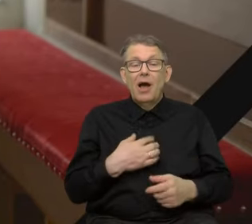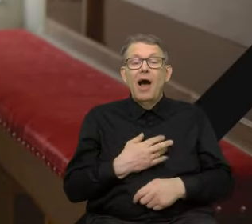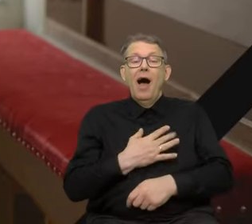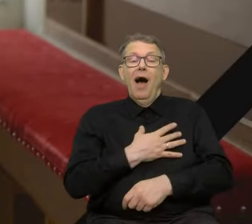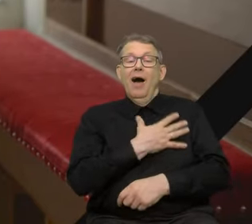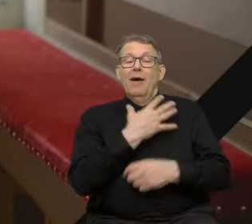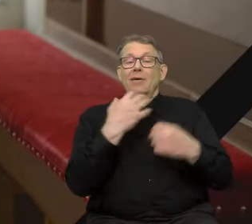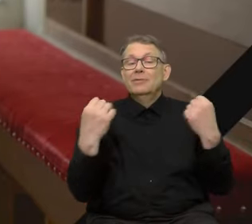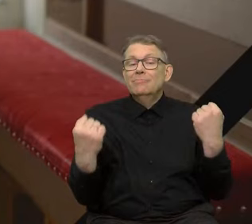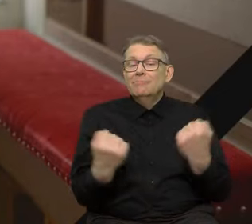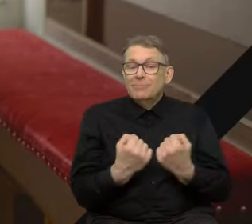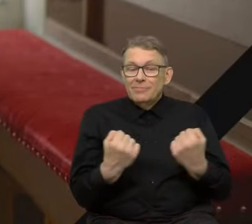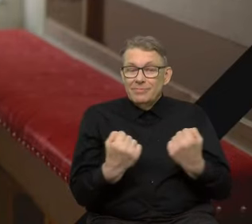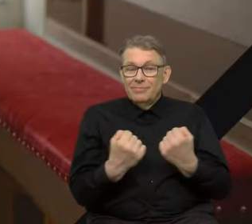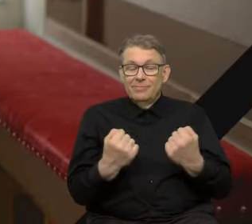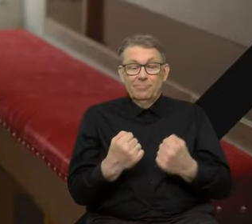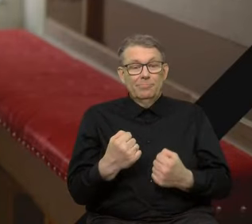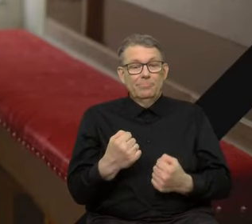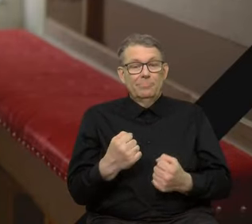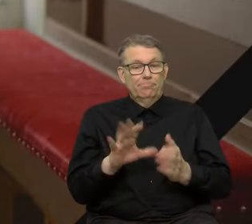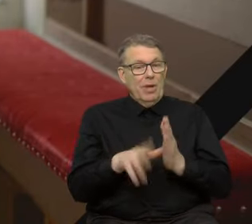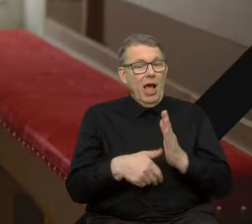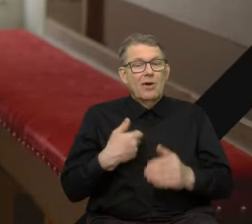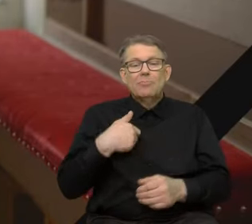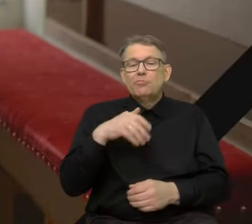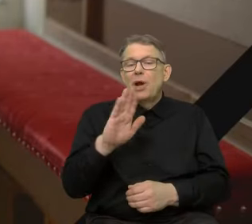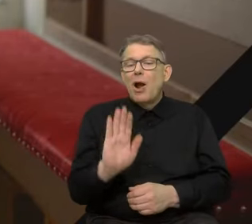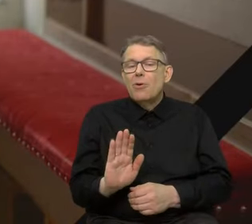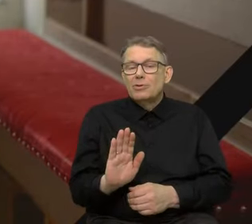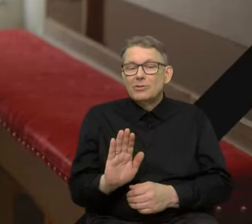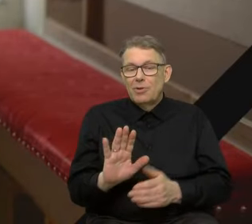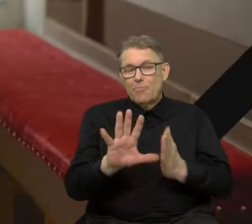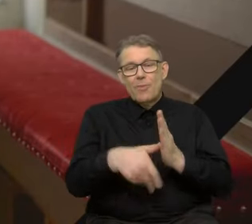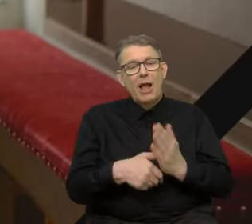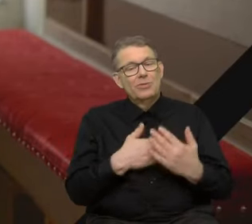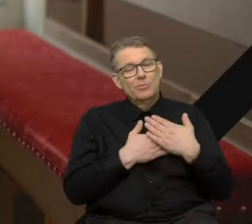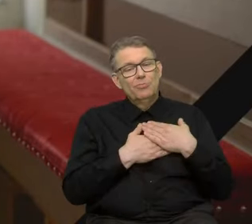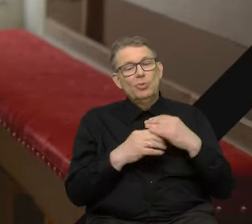jakimś wielkim, Białystok, miasto miłosierdzia.